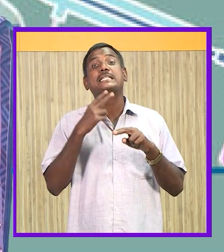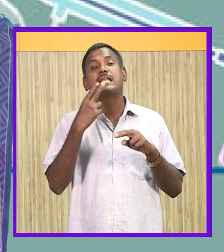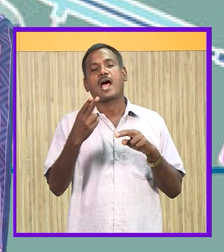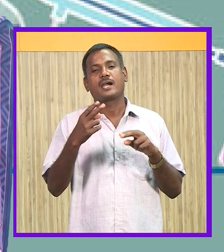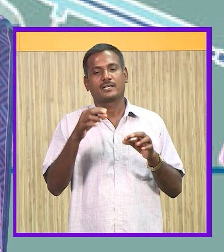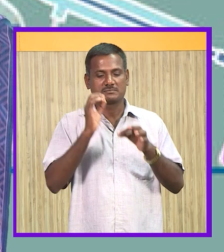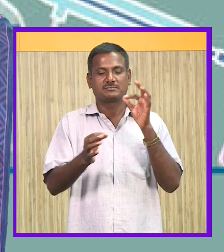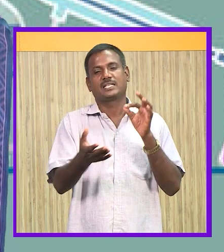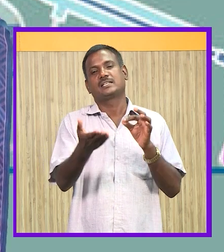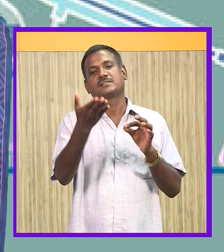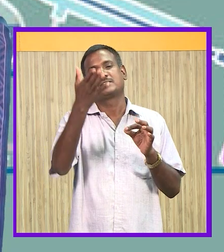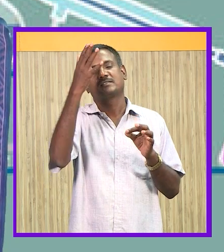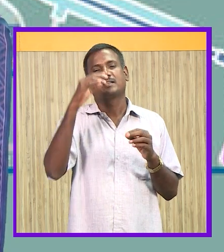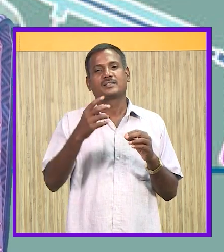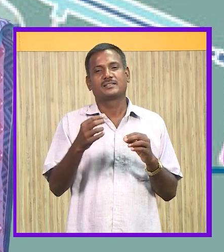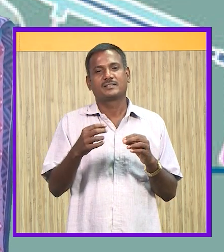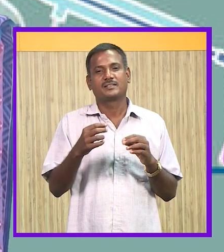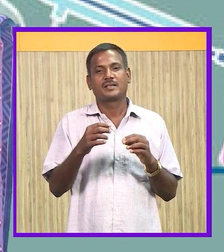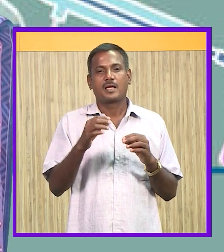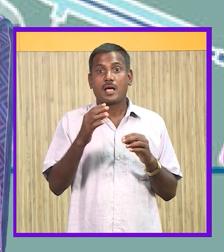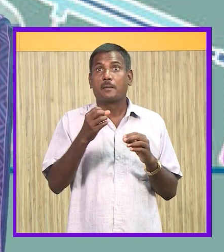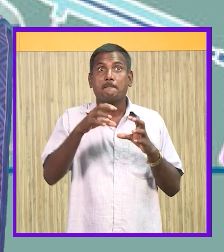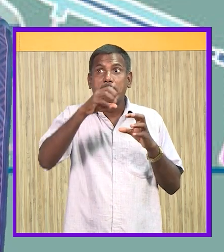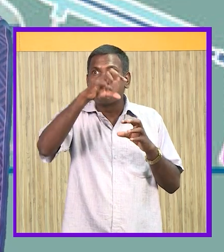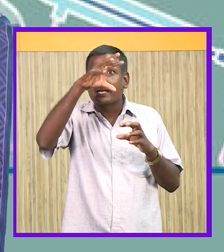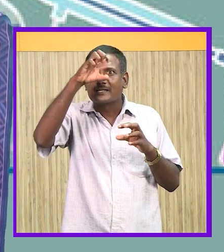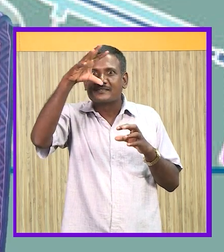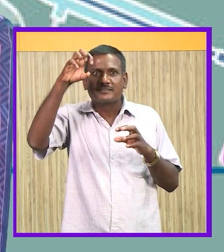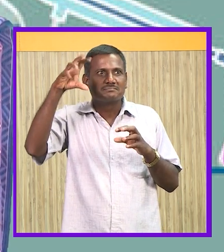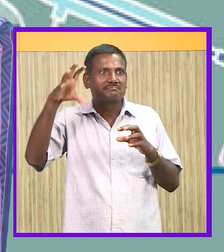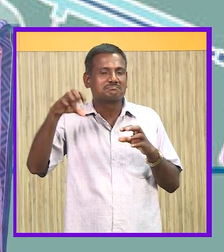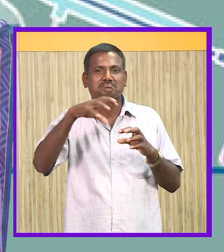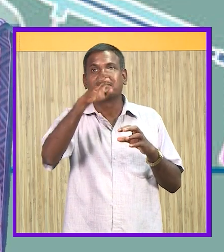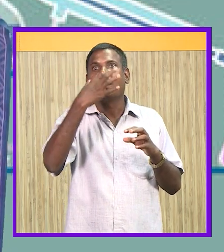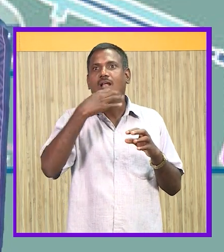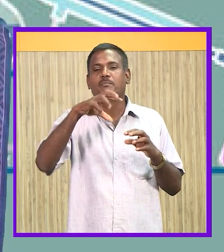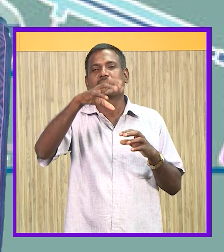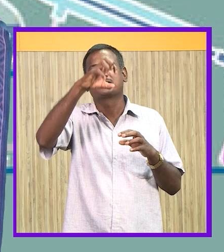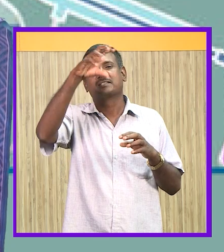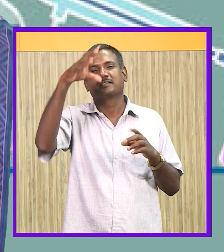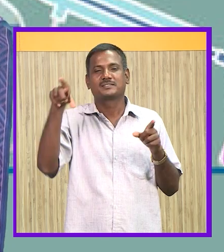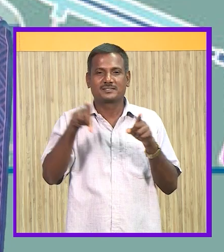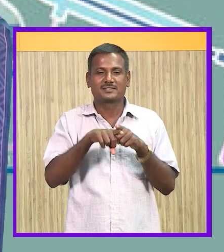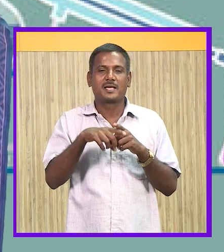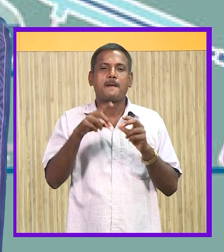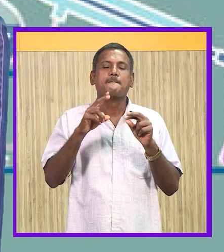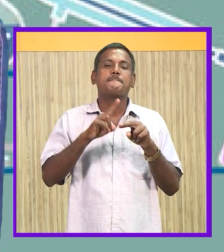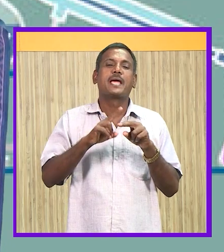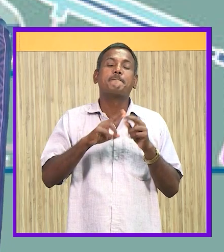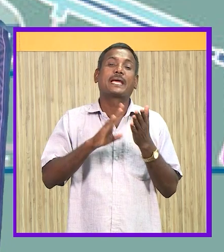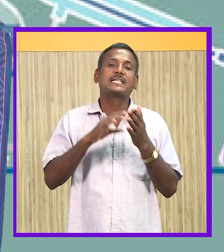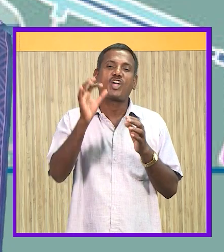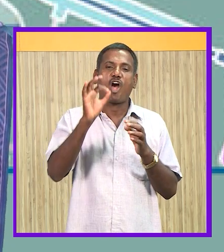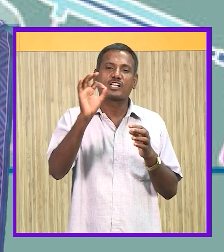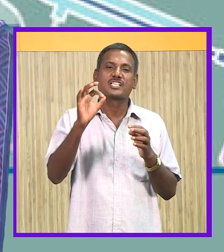நாம் எரிக்கும் போது அதிலிருந்து மிகவும் பிரகாசமான ஒளி வெளியேறுகிறது. அதனுடன் மெக்னீசியம்